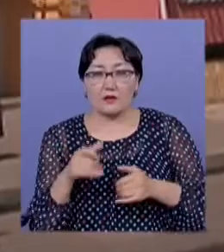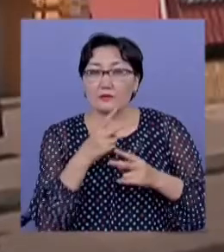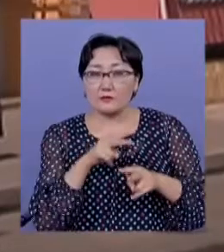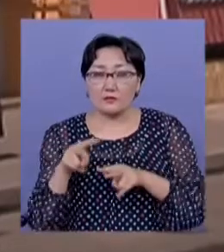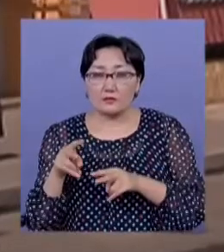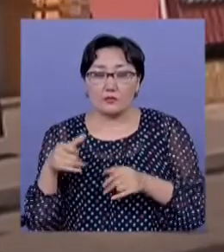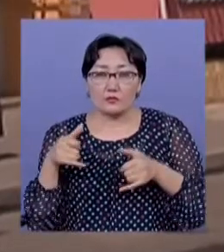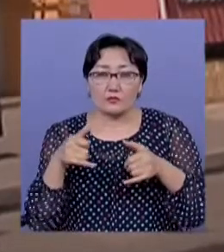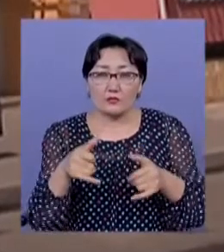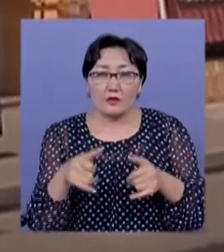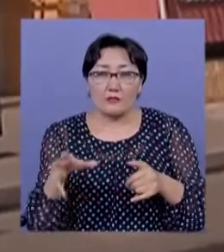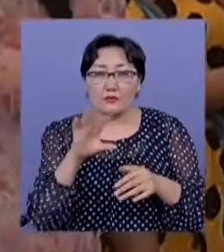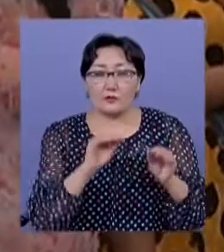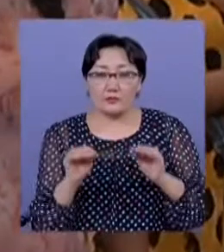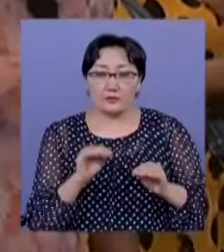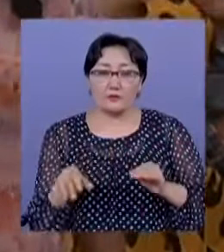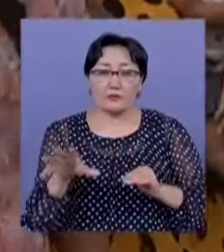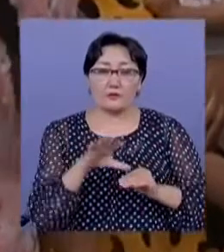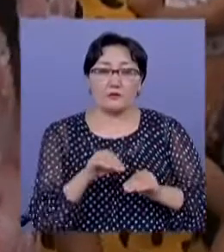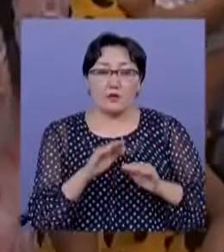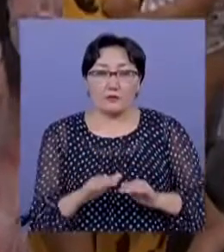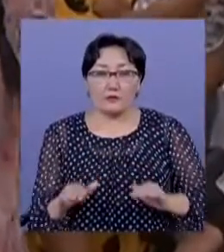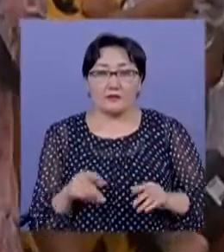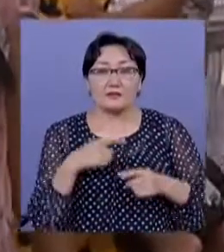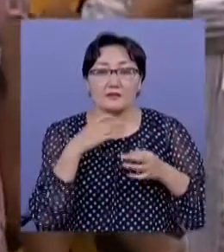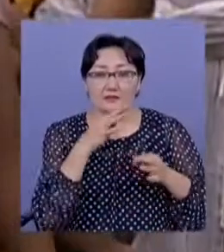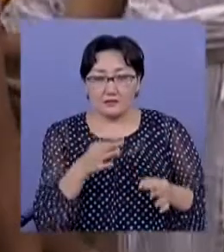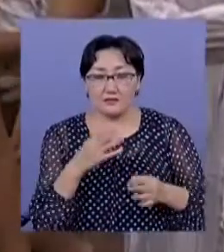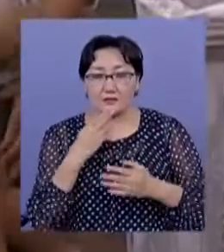Жасап берген не енді мына